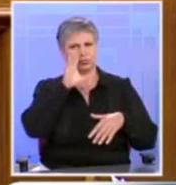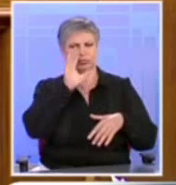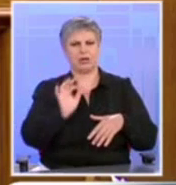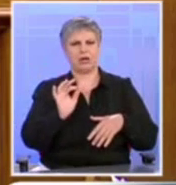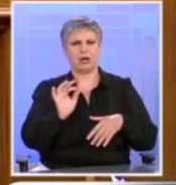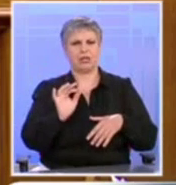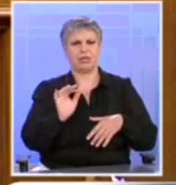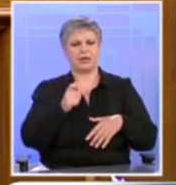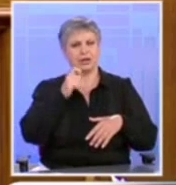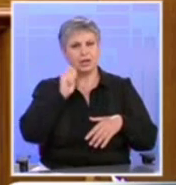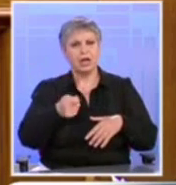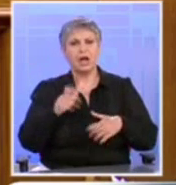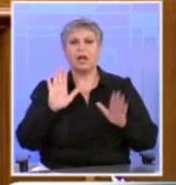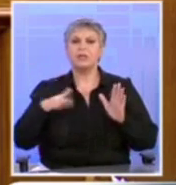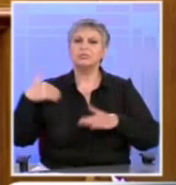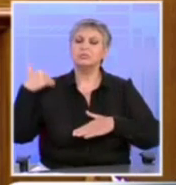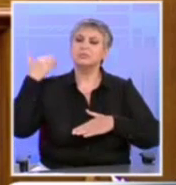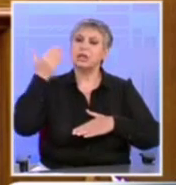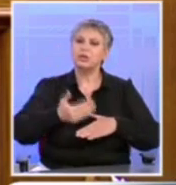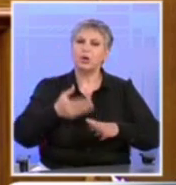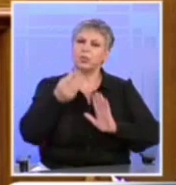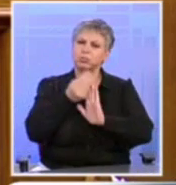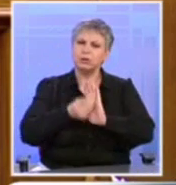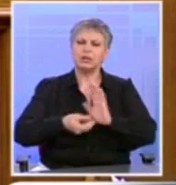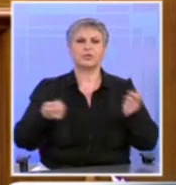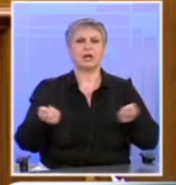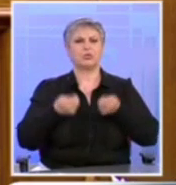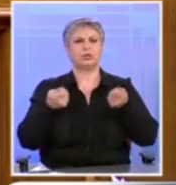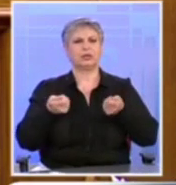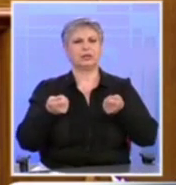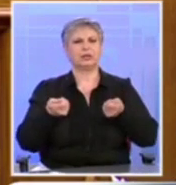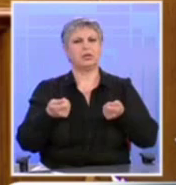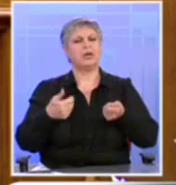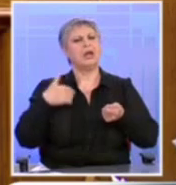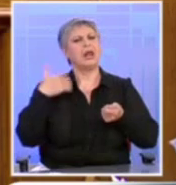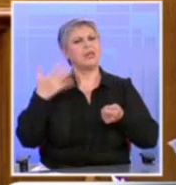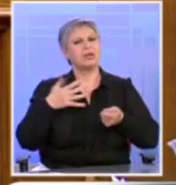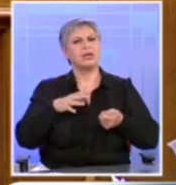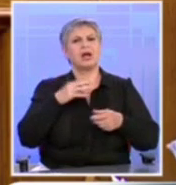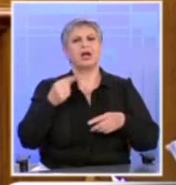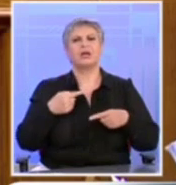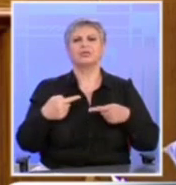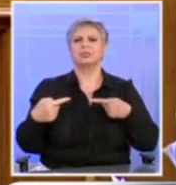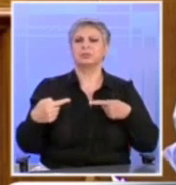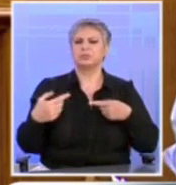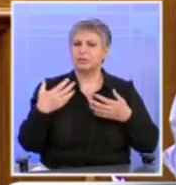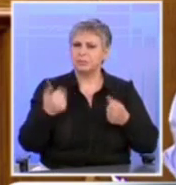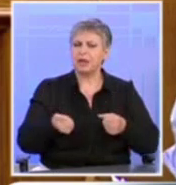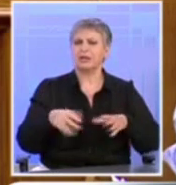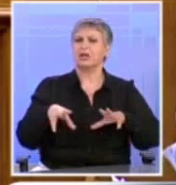πολλοί συμβιβασμοί στην ιστορία της ανθρωπότητας. Και πρόσφατοι και μάλιστα συμβιβασμοί που μας ενδιαφέρουν και